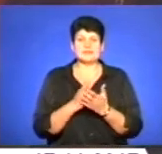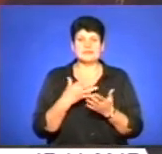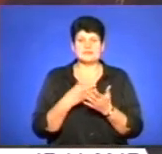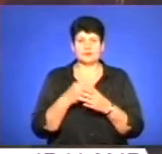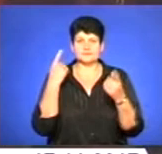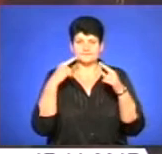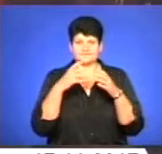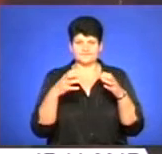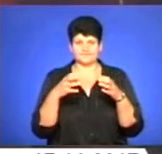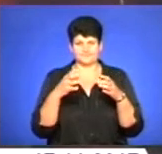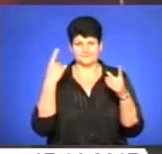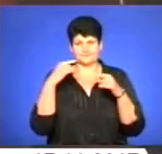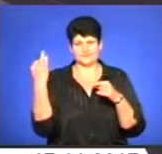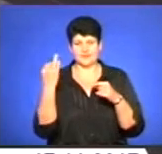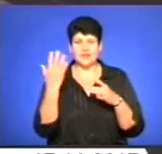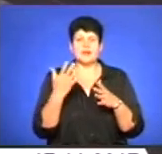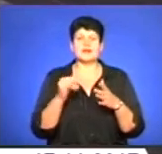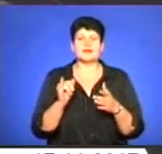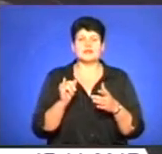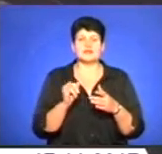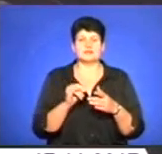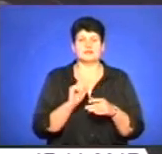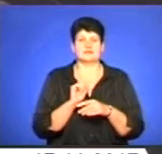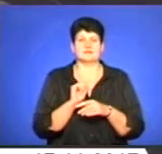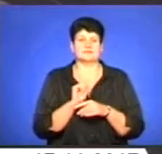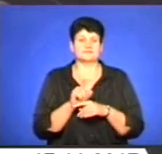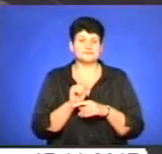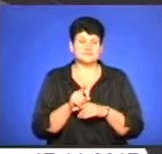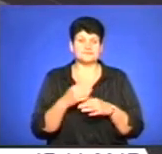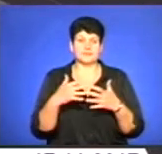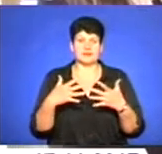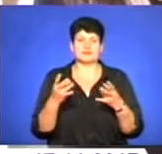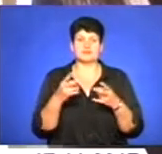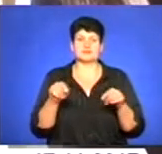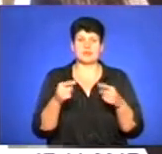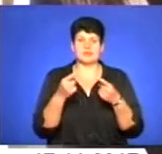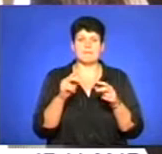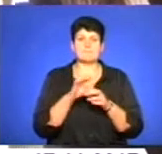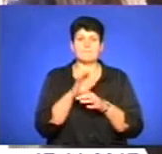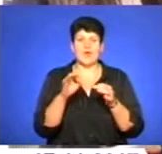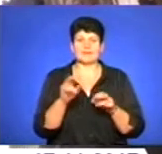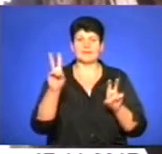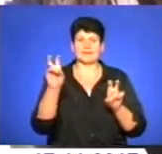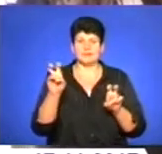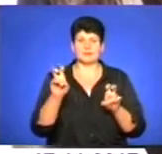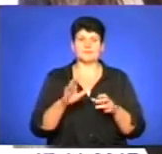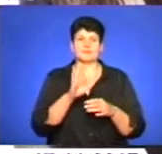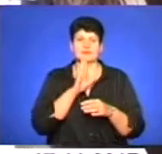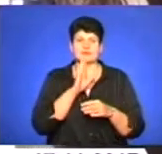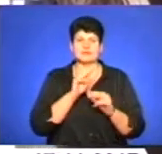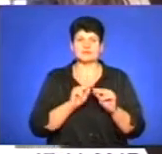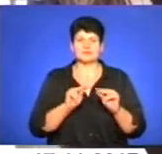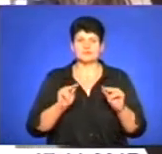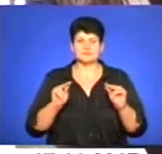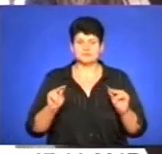легенда і талісман. Завдання студентів – креативно представитися, створити проєкт на певну тему. Студентка педуніверситету Марія